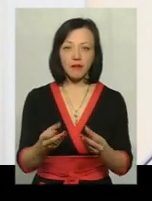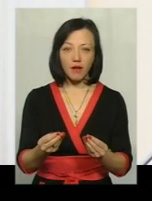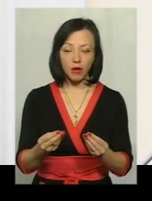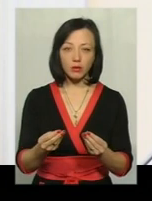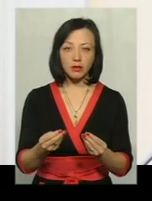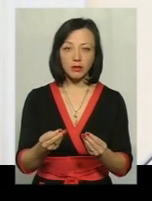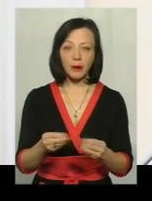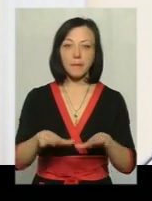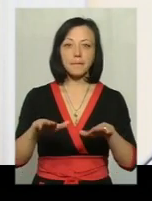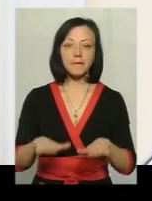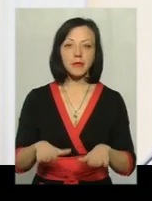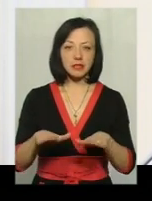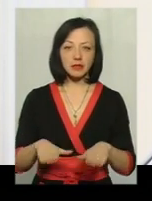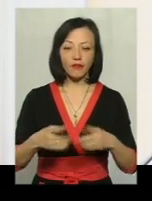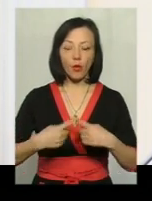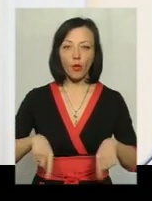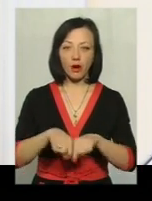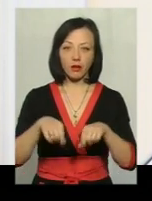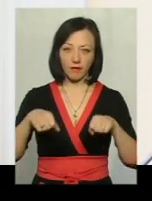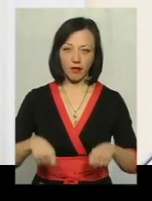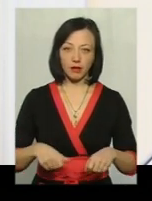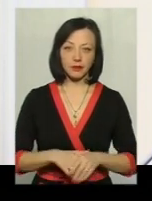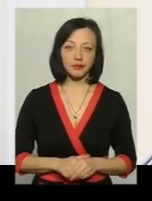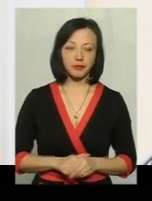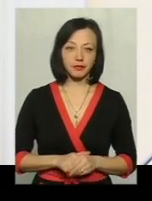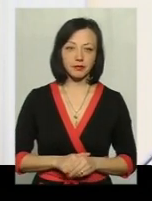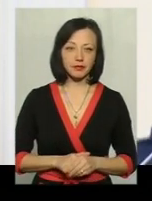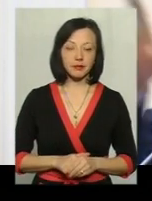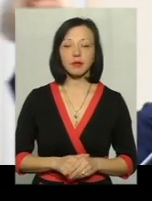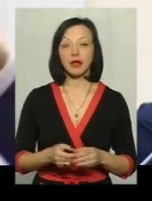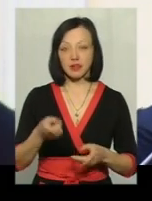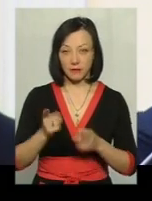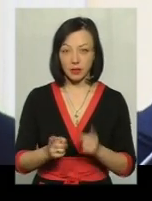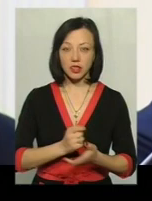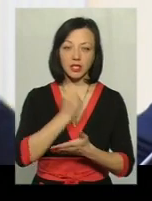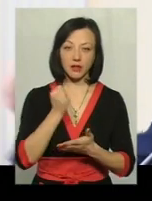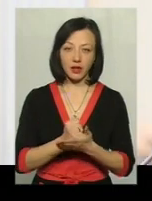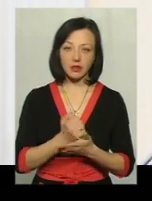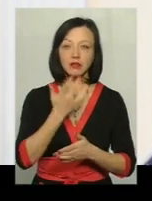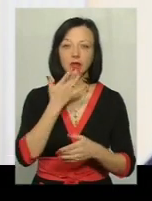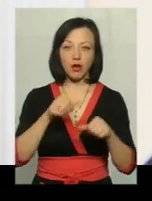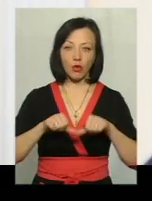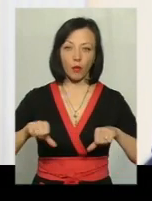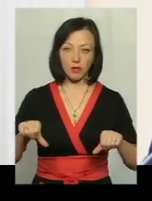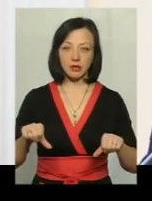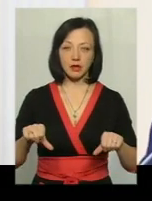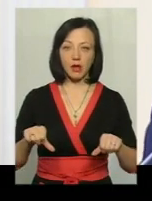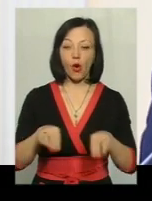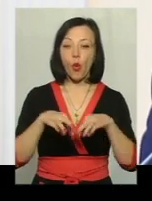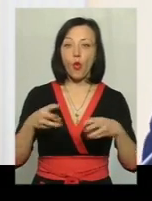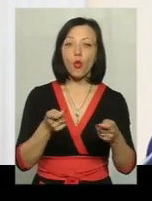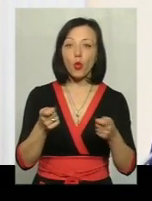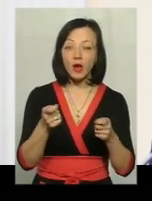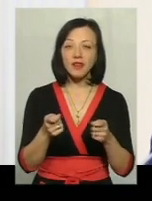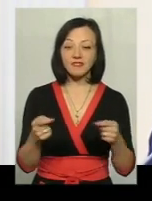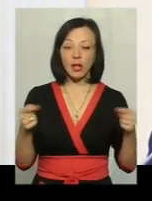впливають місцеві органи влади. Звісно, з затвердженням Національної комісії. Уряд встановив